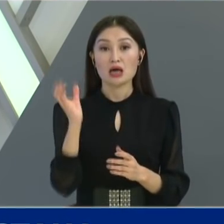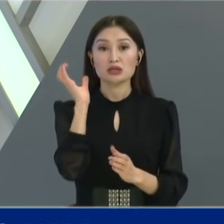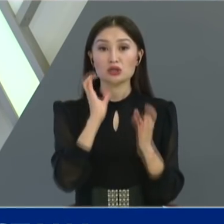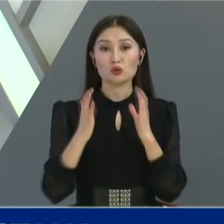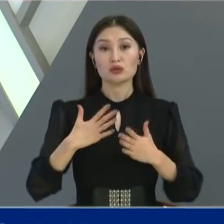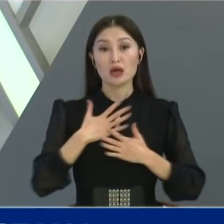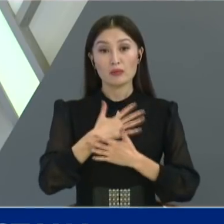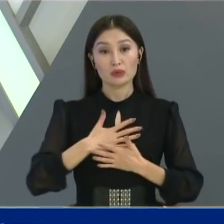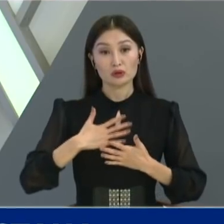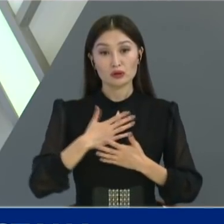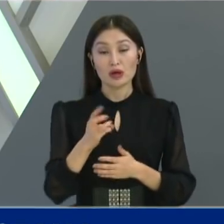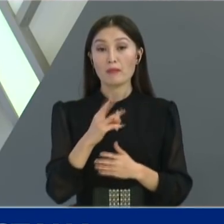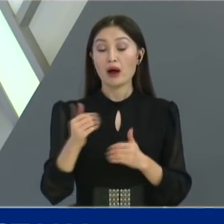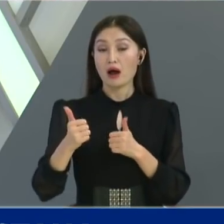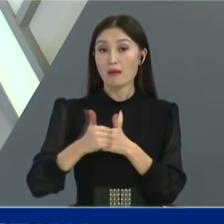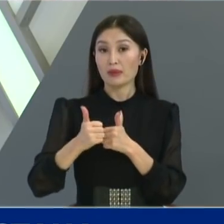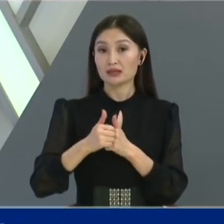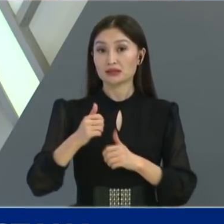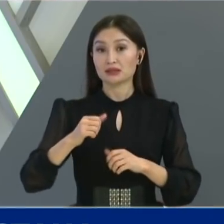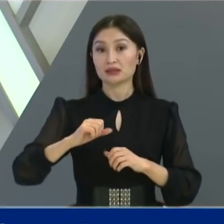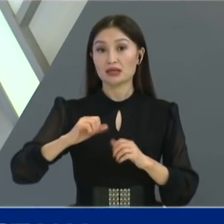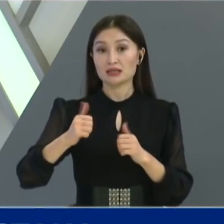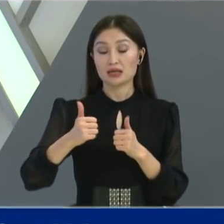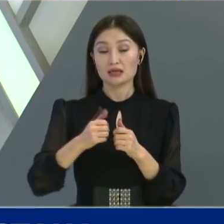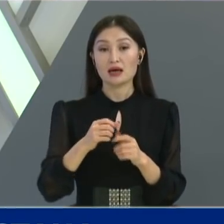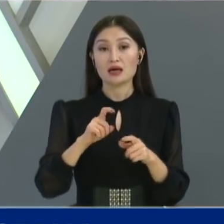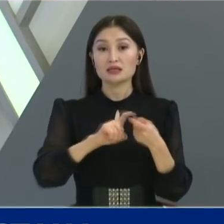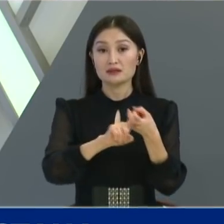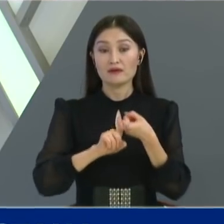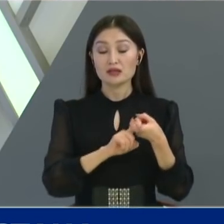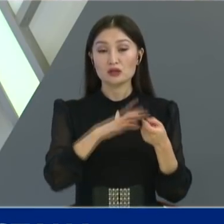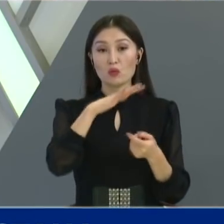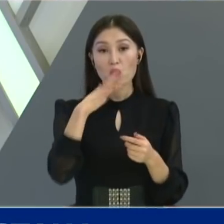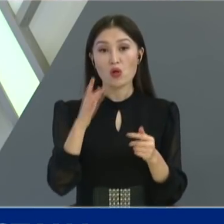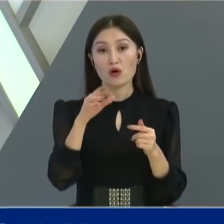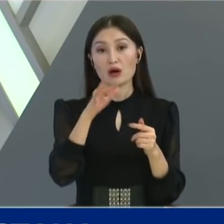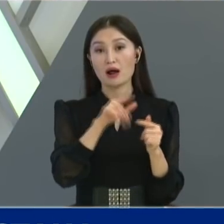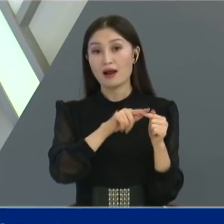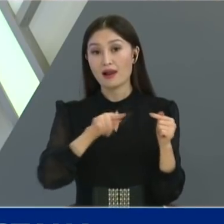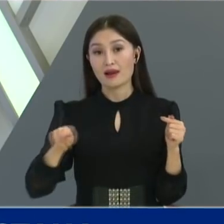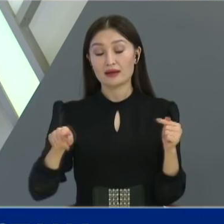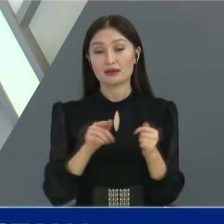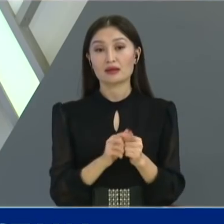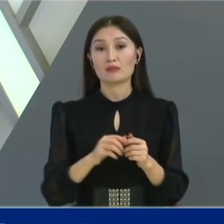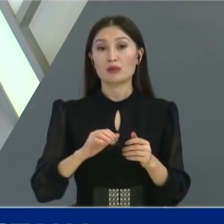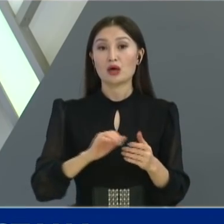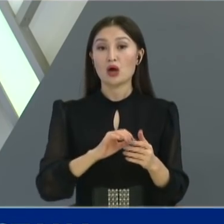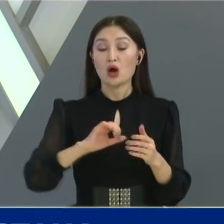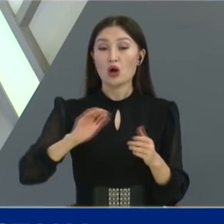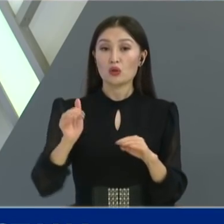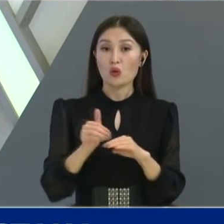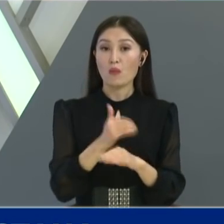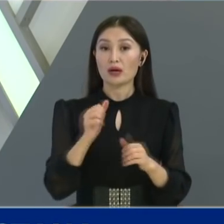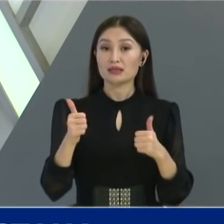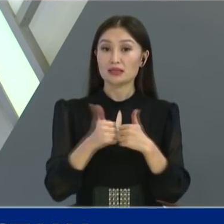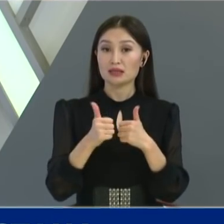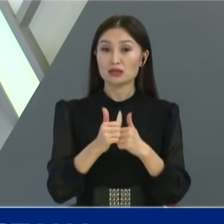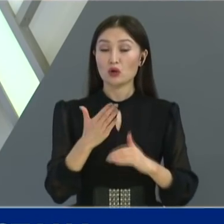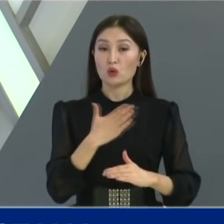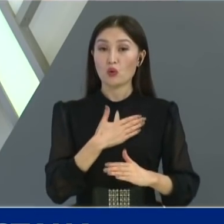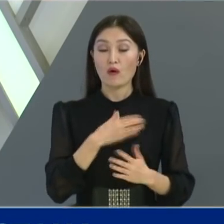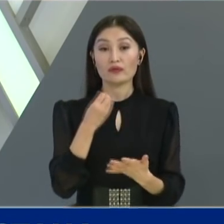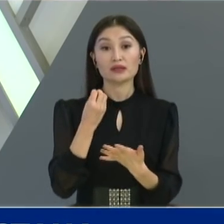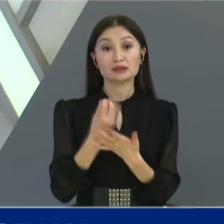серьезную обеспокоенность. Мы, как близкие соседи, связанные многовековыми узами дружбы, добрососедства, общих культурных и